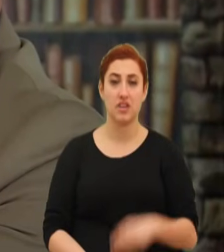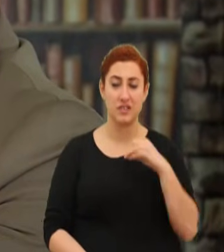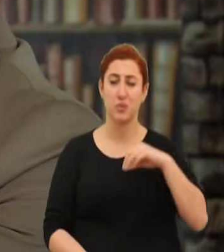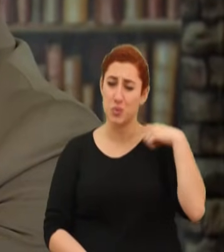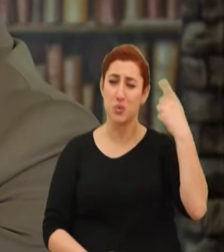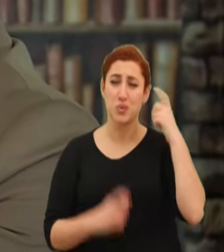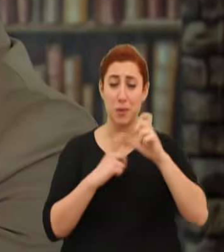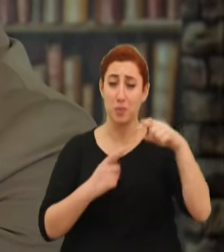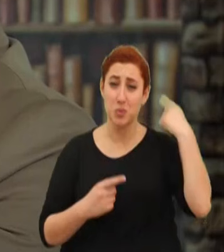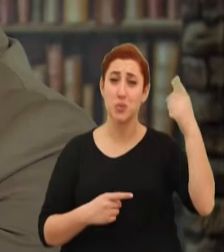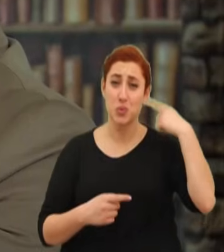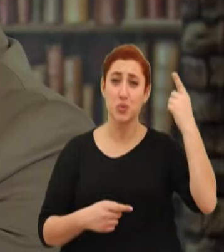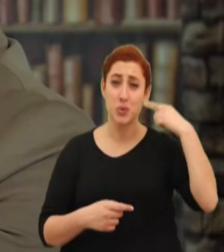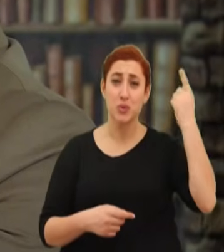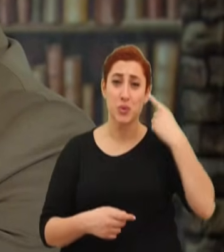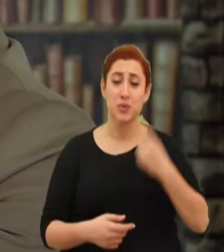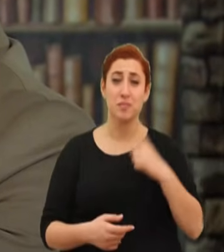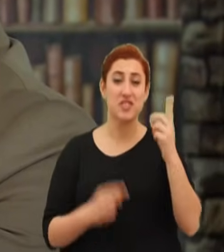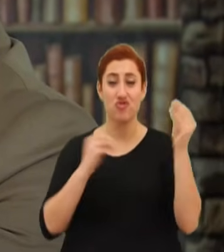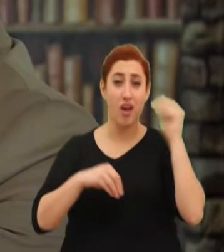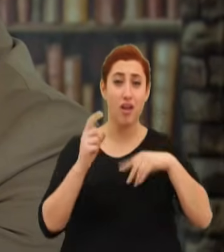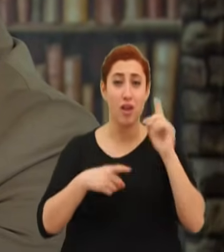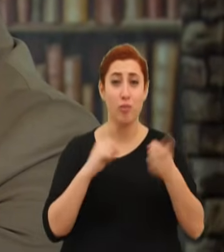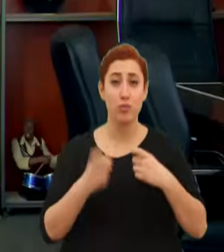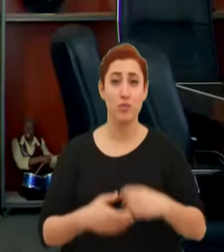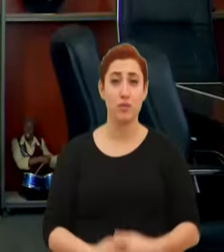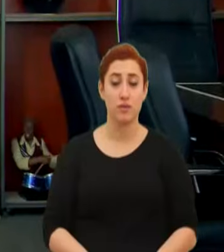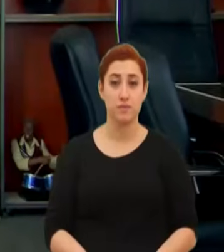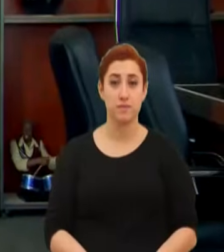Düşün Sarp, düşün, bir çare bul.